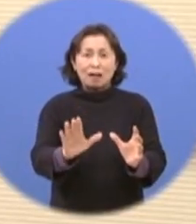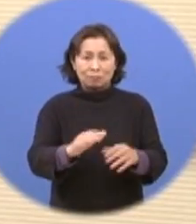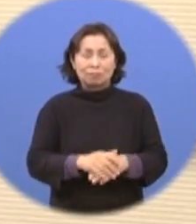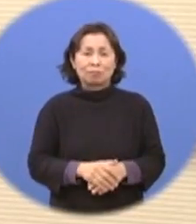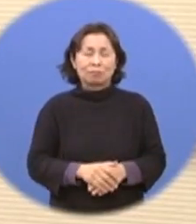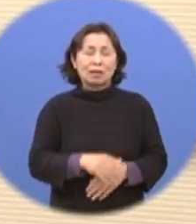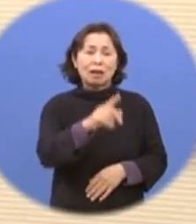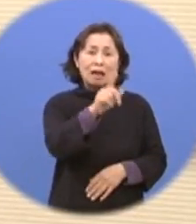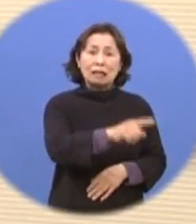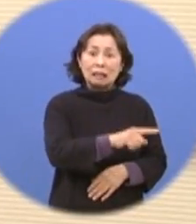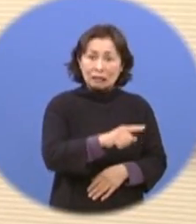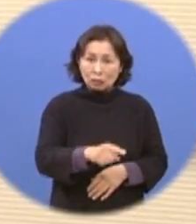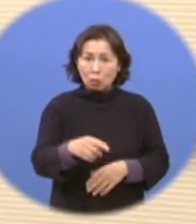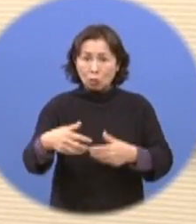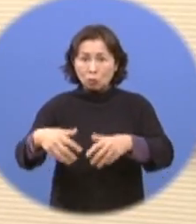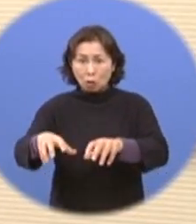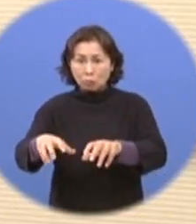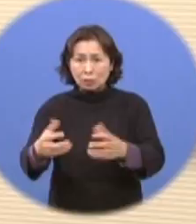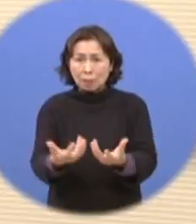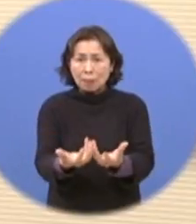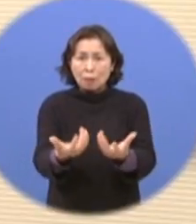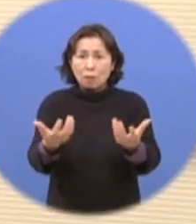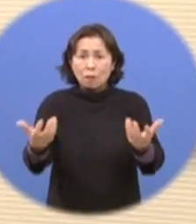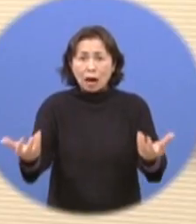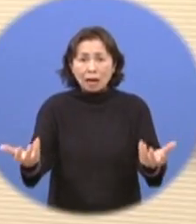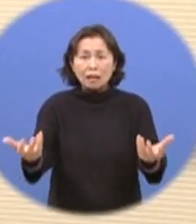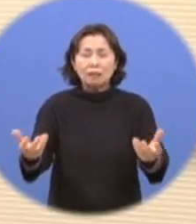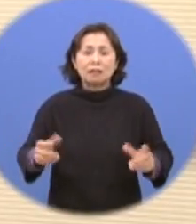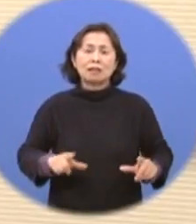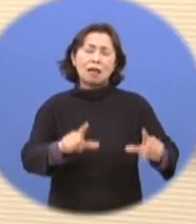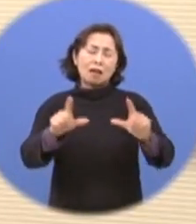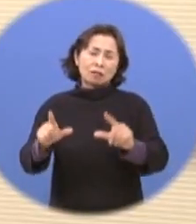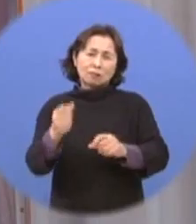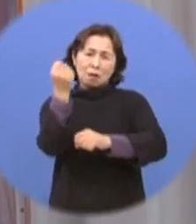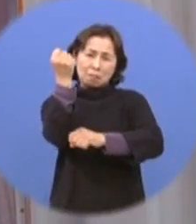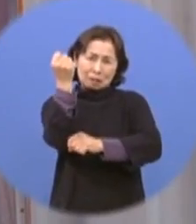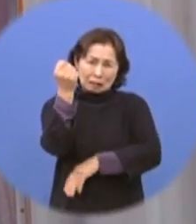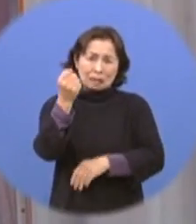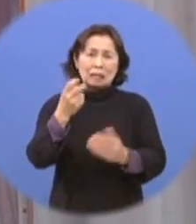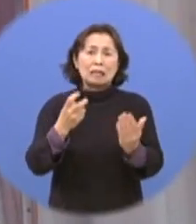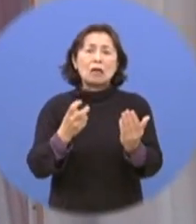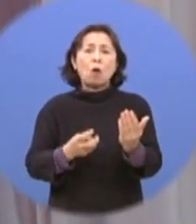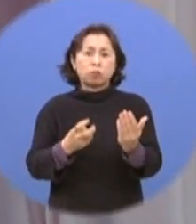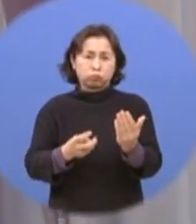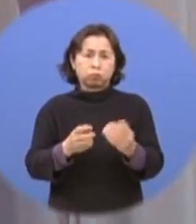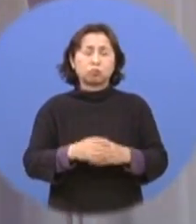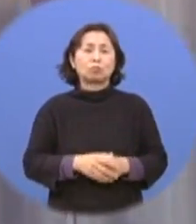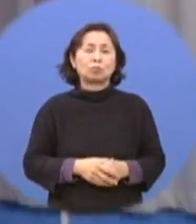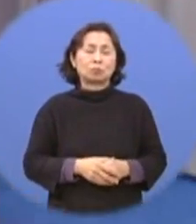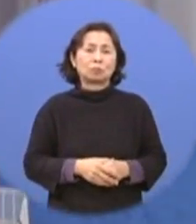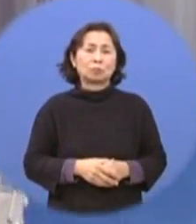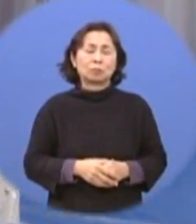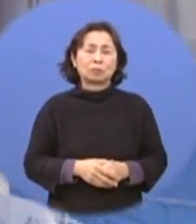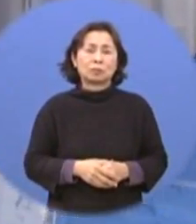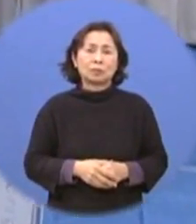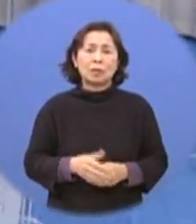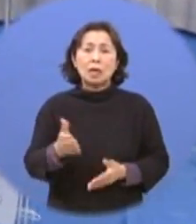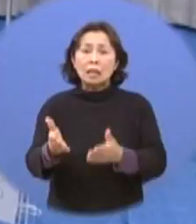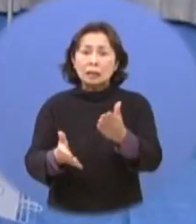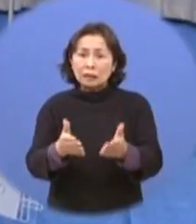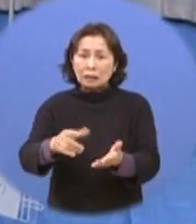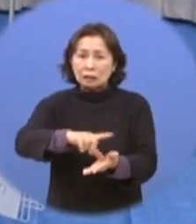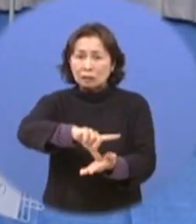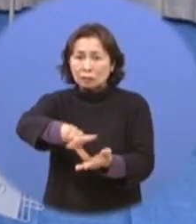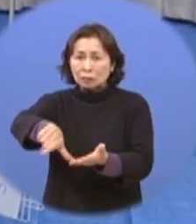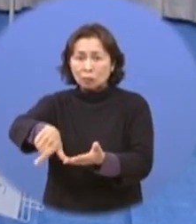と動物が避難者では別々に生活するのが原則になると思いますベッドのシークエリアの正装であったりと